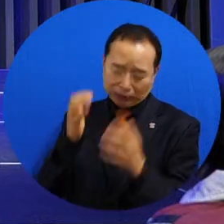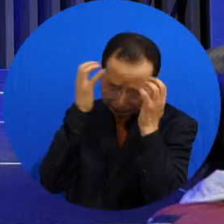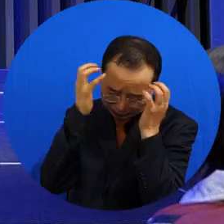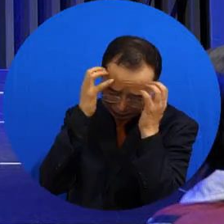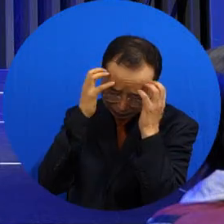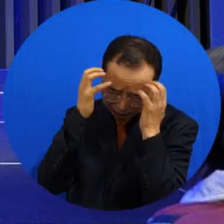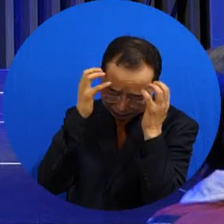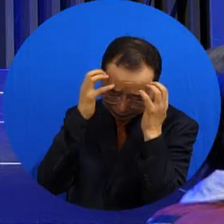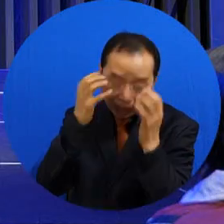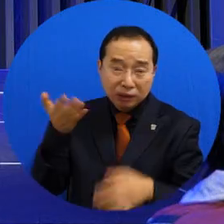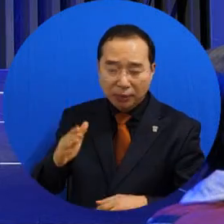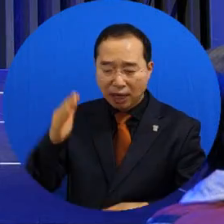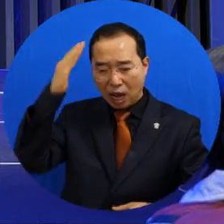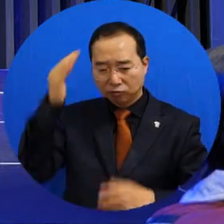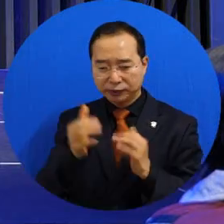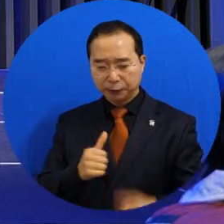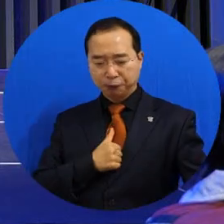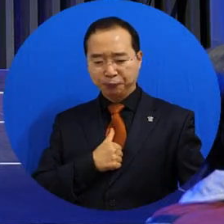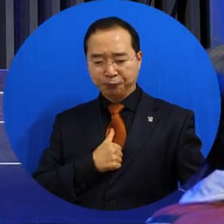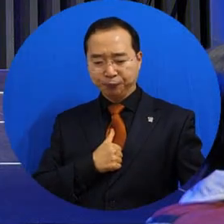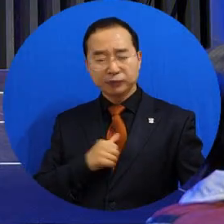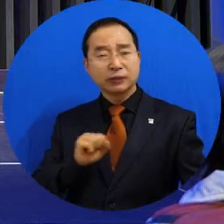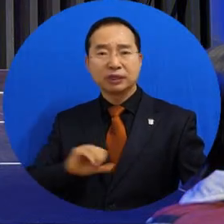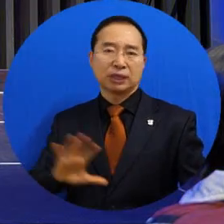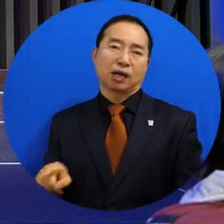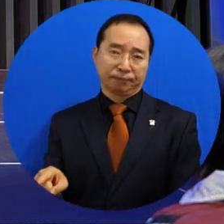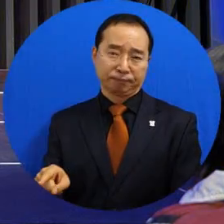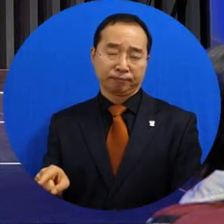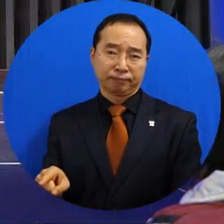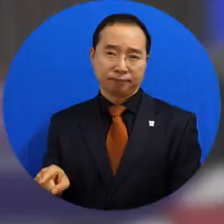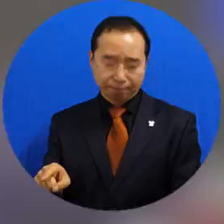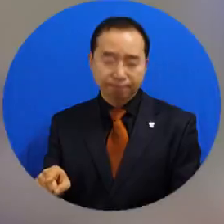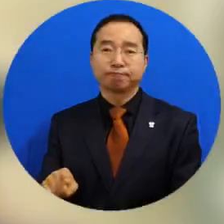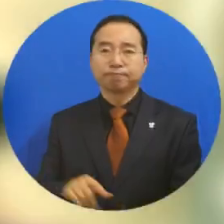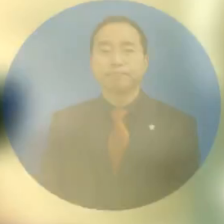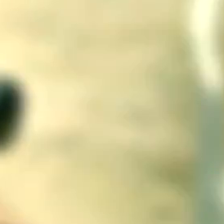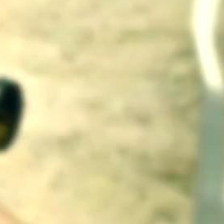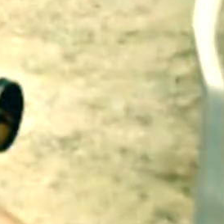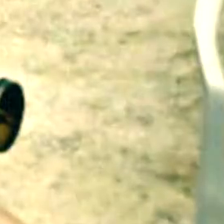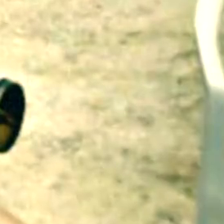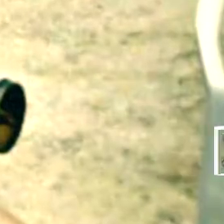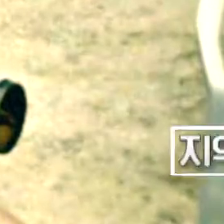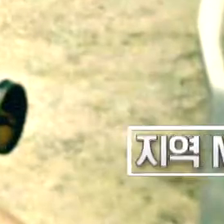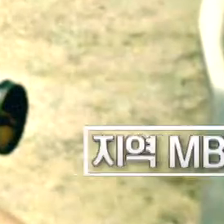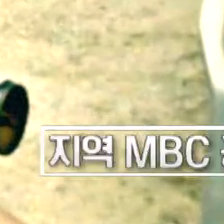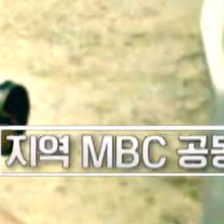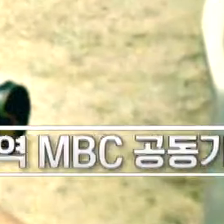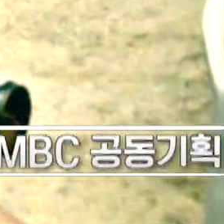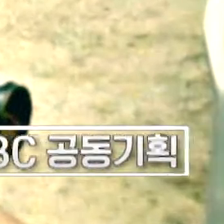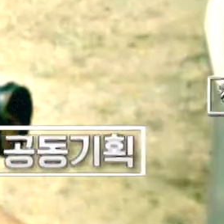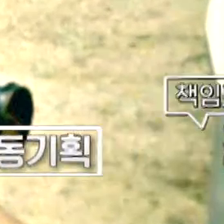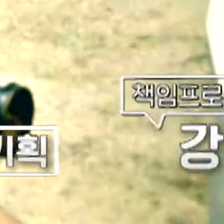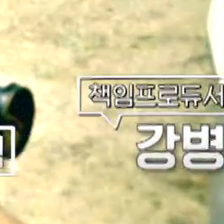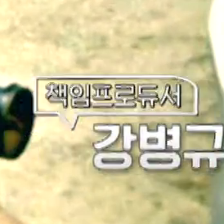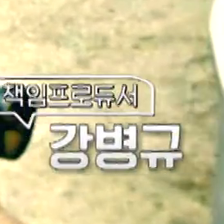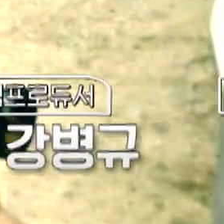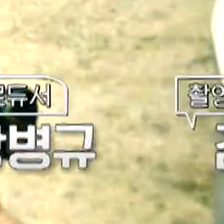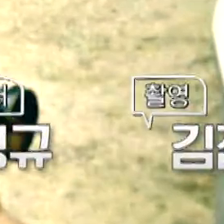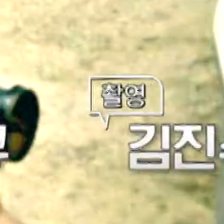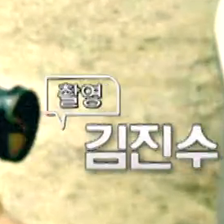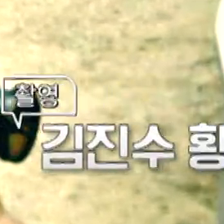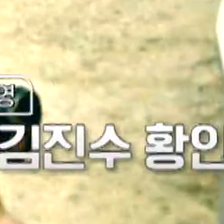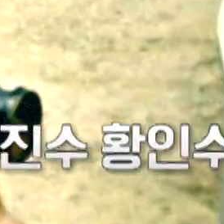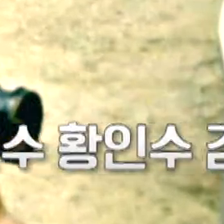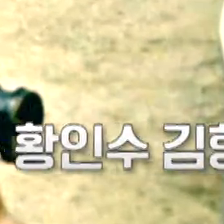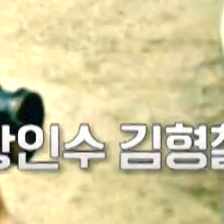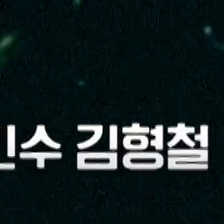않았던 정체성, 우리도 에네켄을 절대 잊지 않겠습니다. With simple songs I wanted